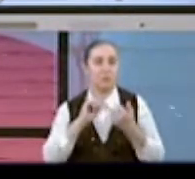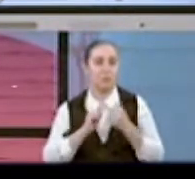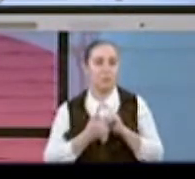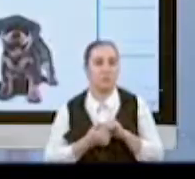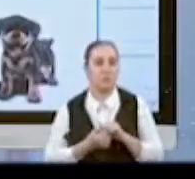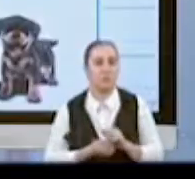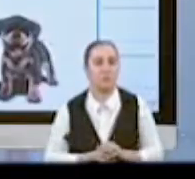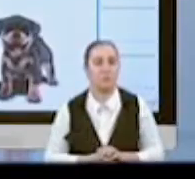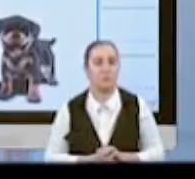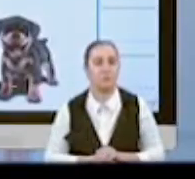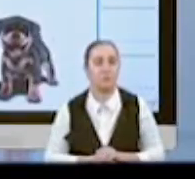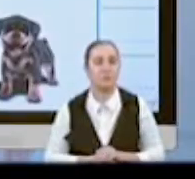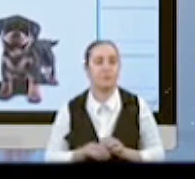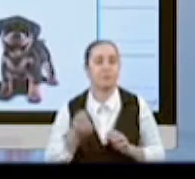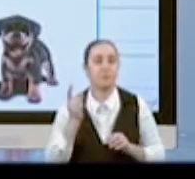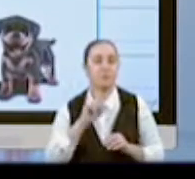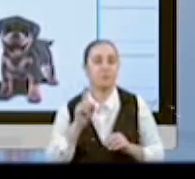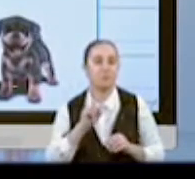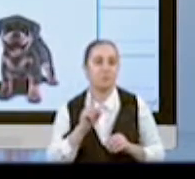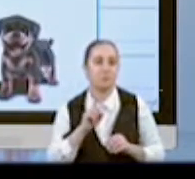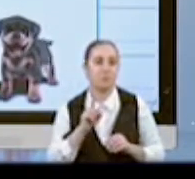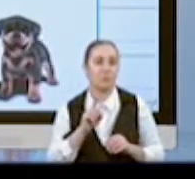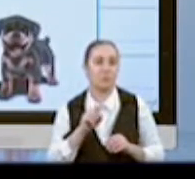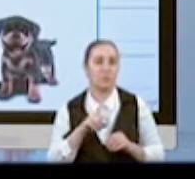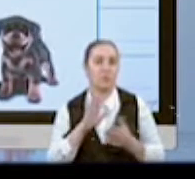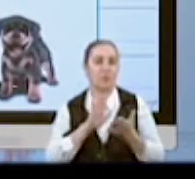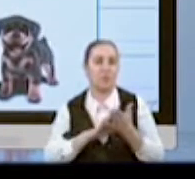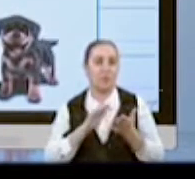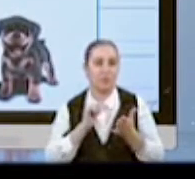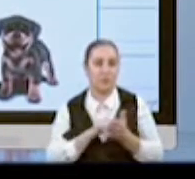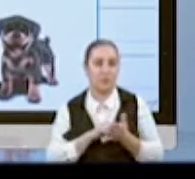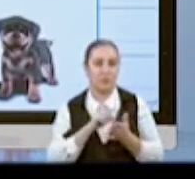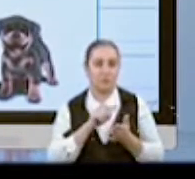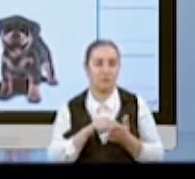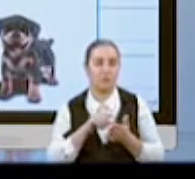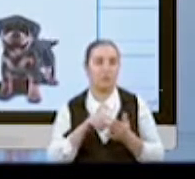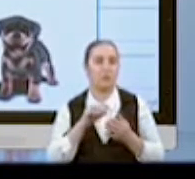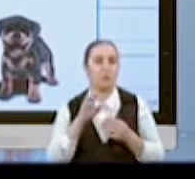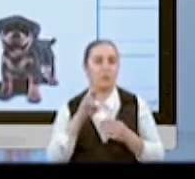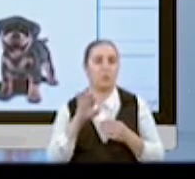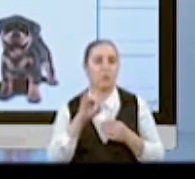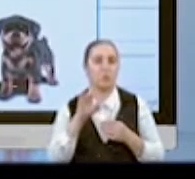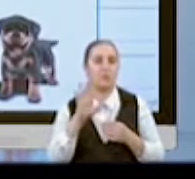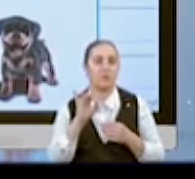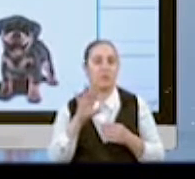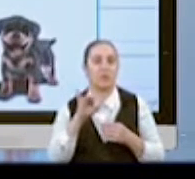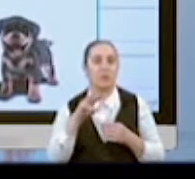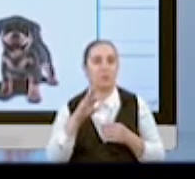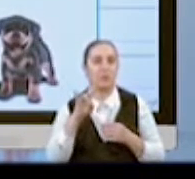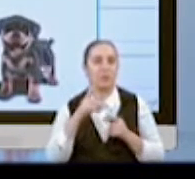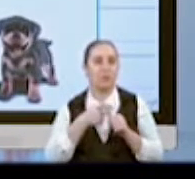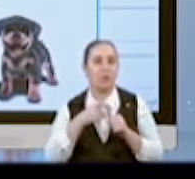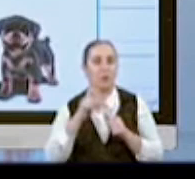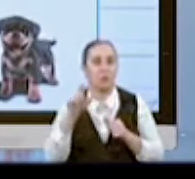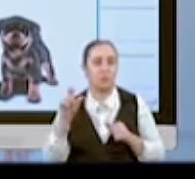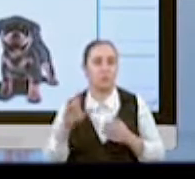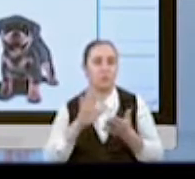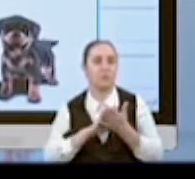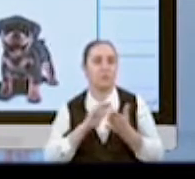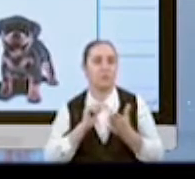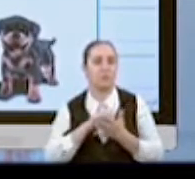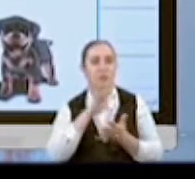запомните, что клички, прозвища, имена людей,